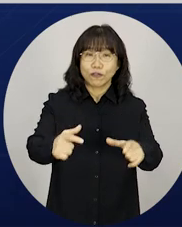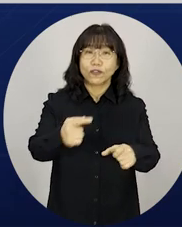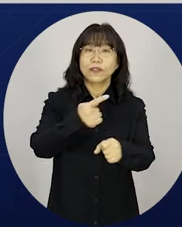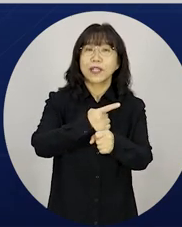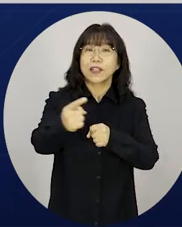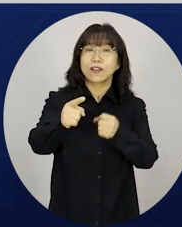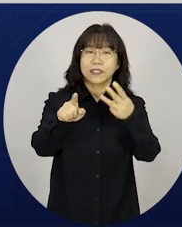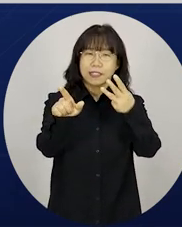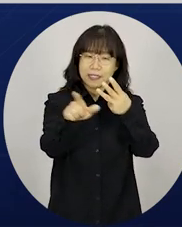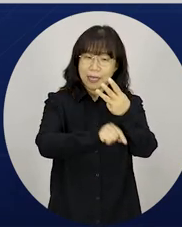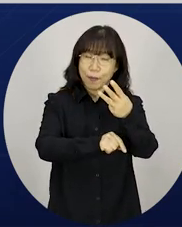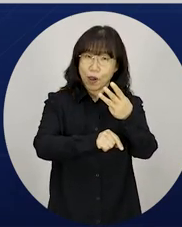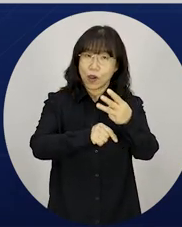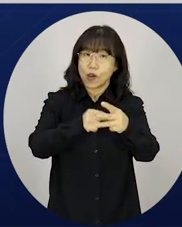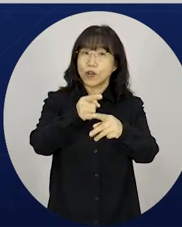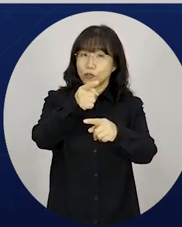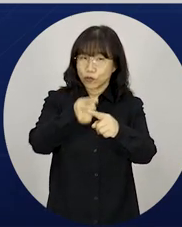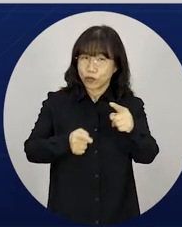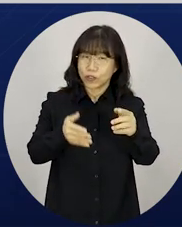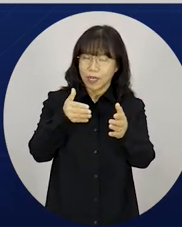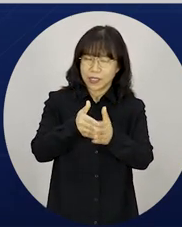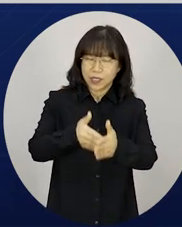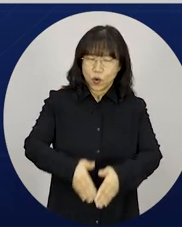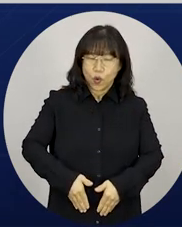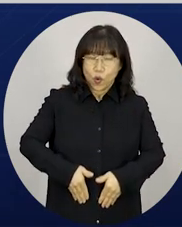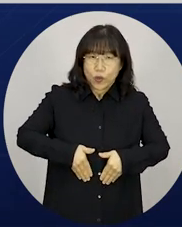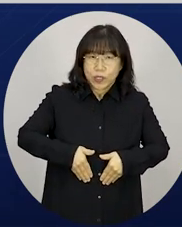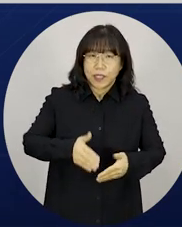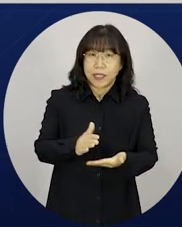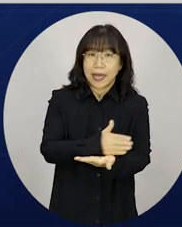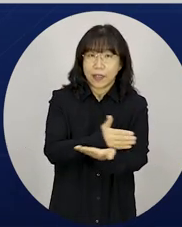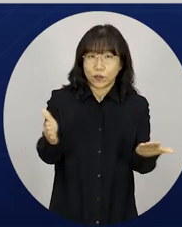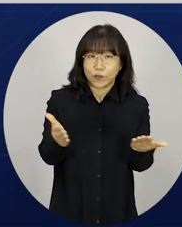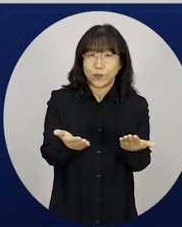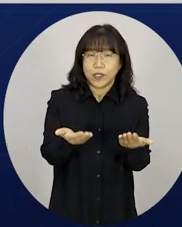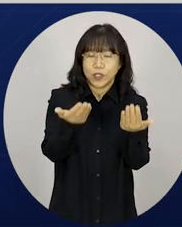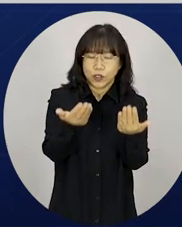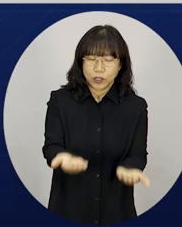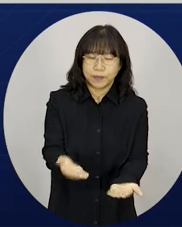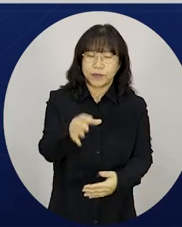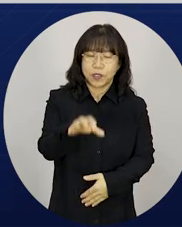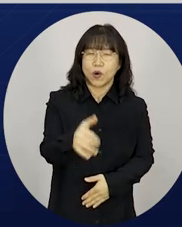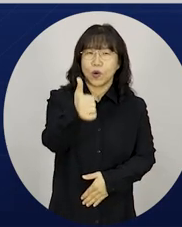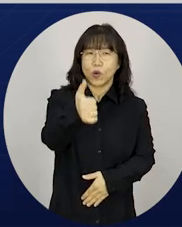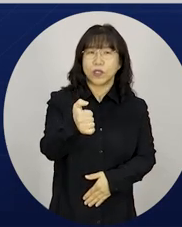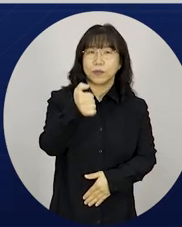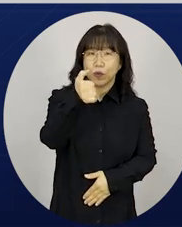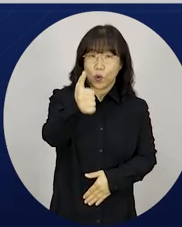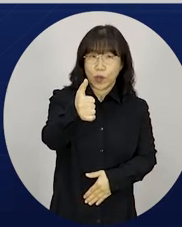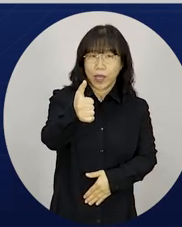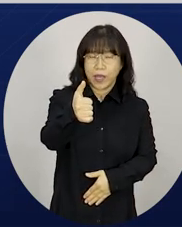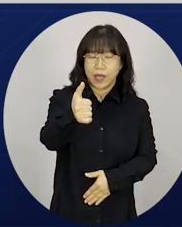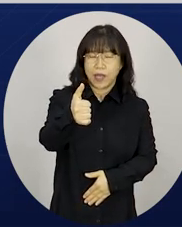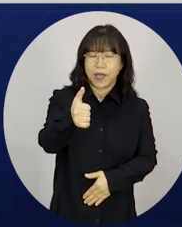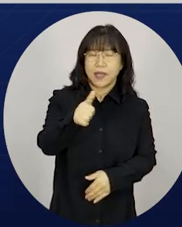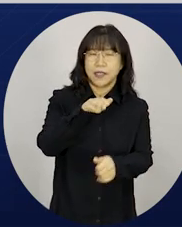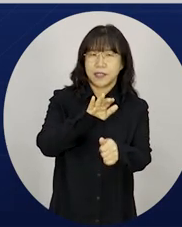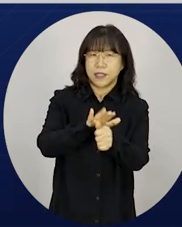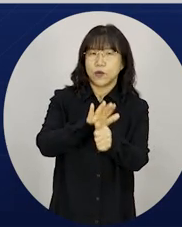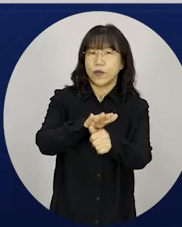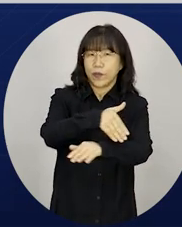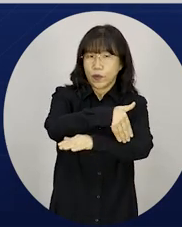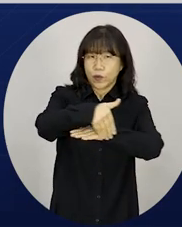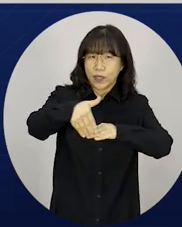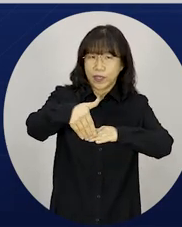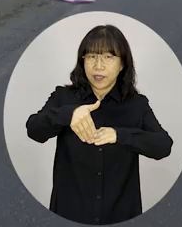강서구가 내년 3월 중순까지 온기 나눔 쉼터 55개소를 운영하며 구민들의 따뜻한 겨울나기를 지원합니다.